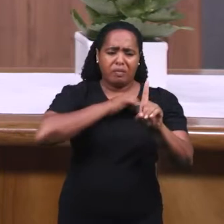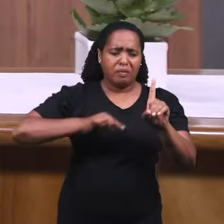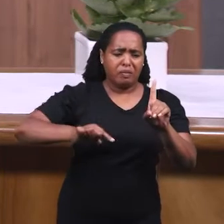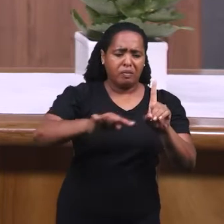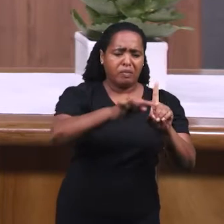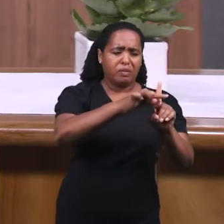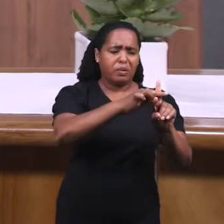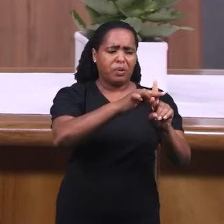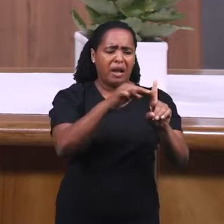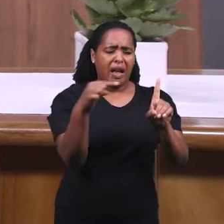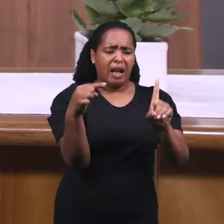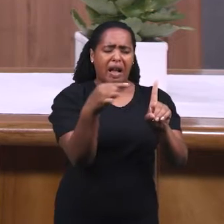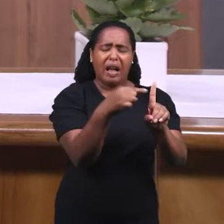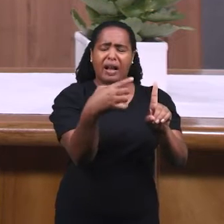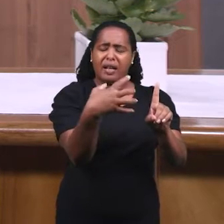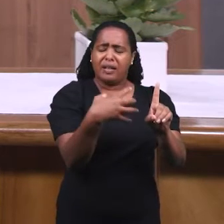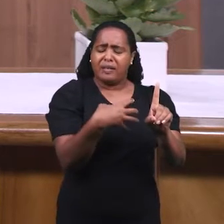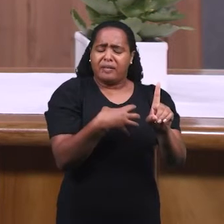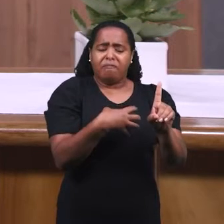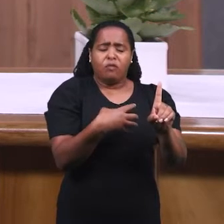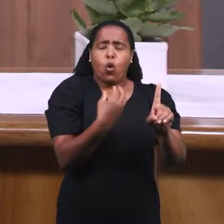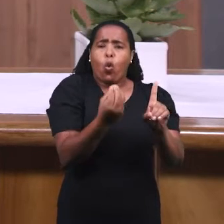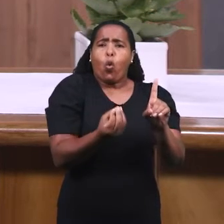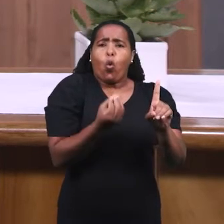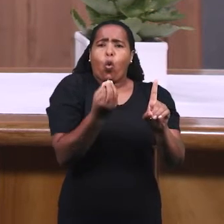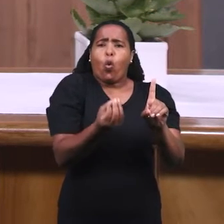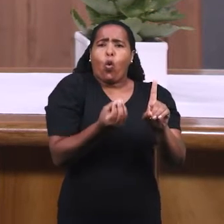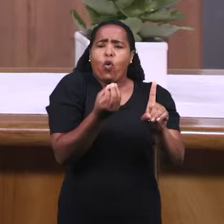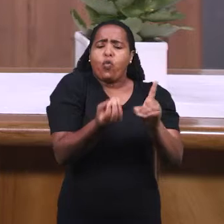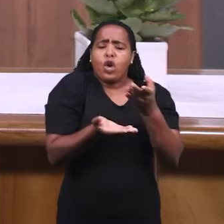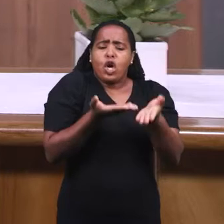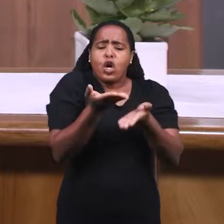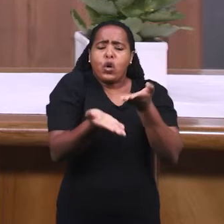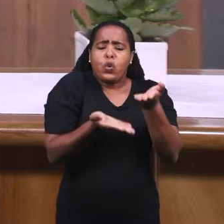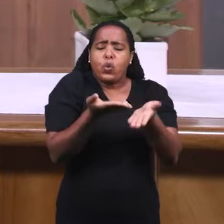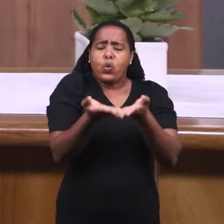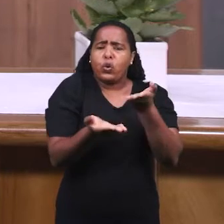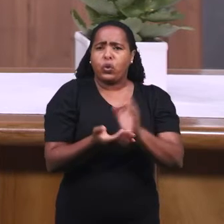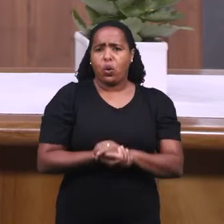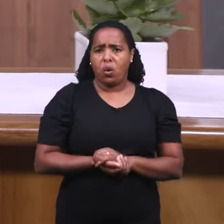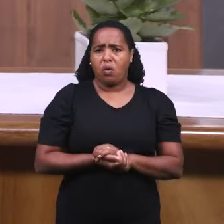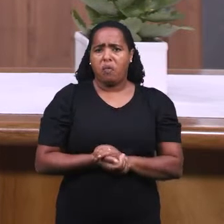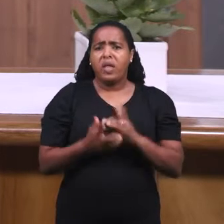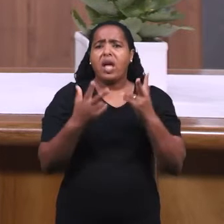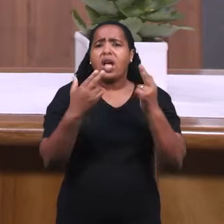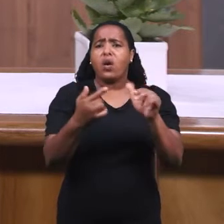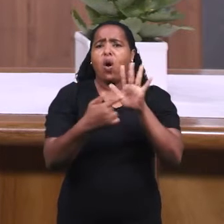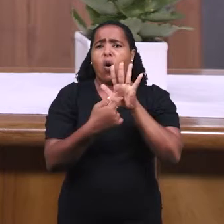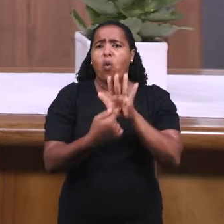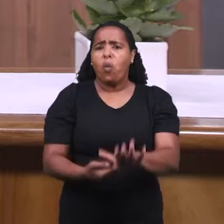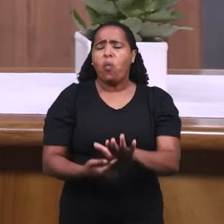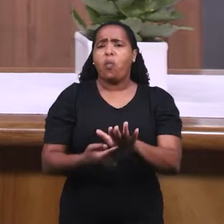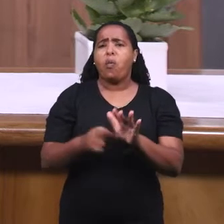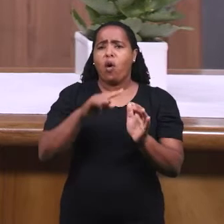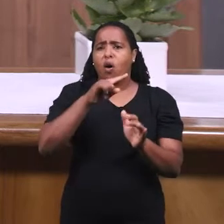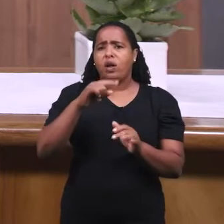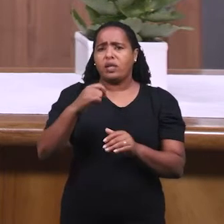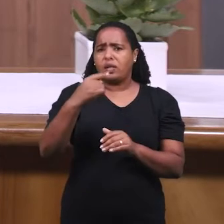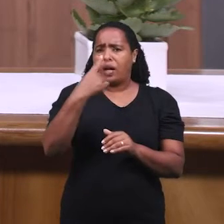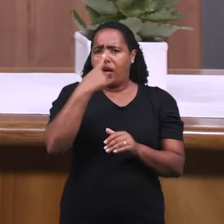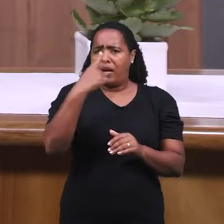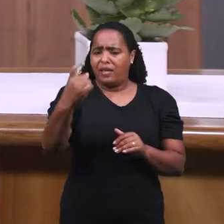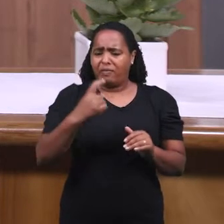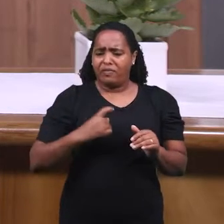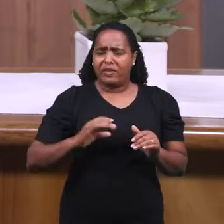отдался на Голгофский крест за человека, из-за любви к человеку. И Захария пишет